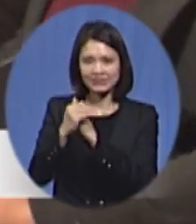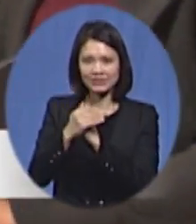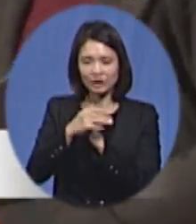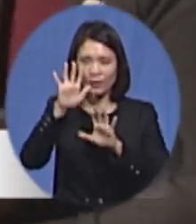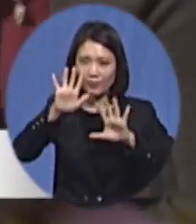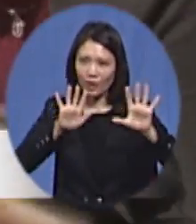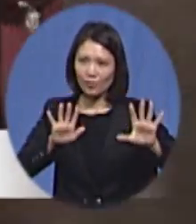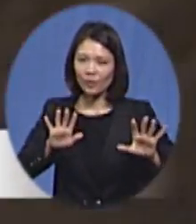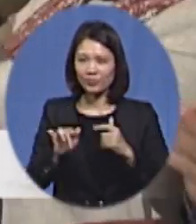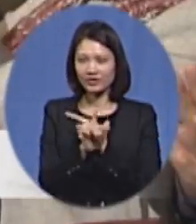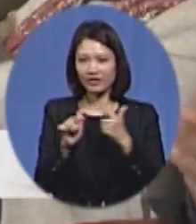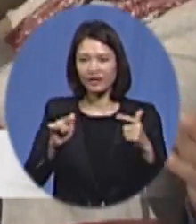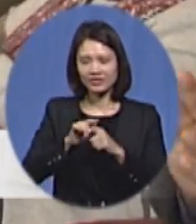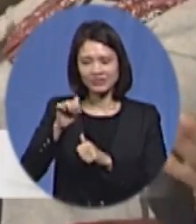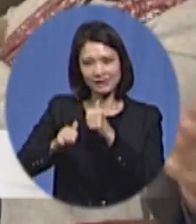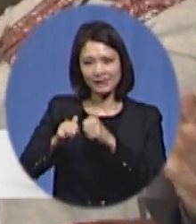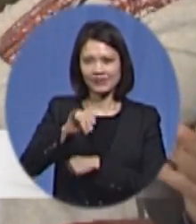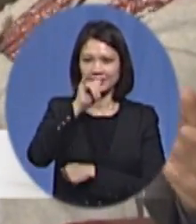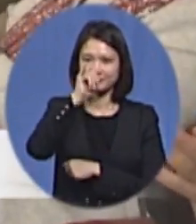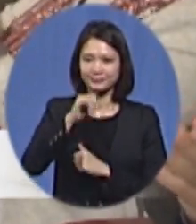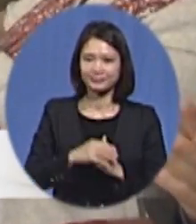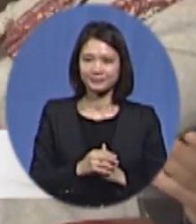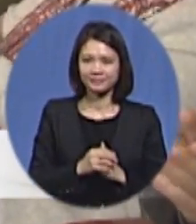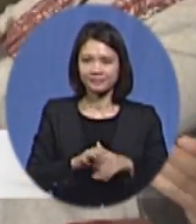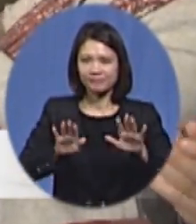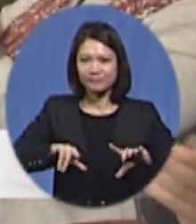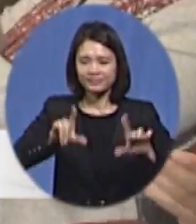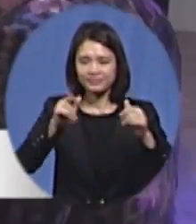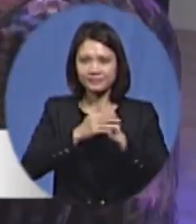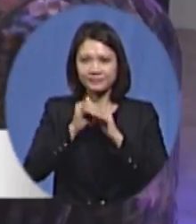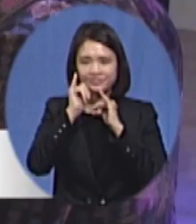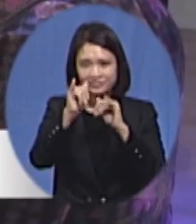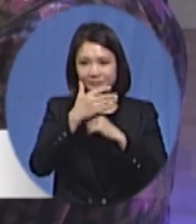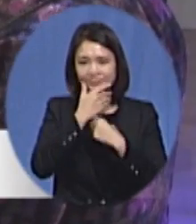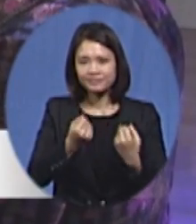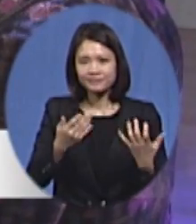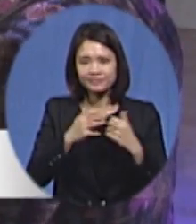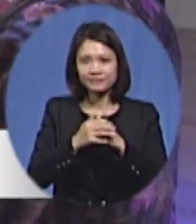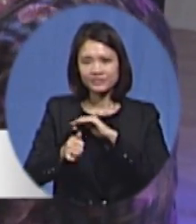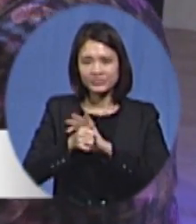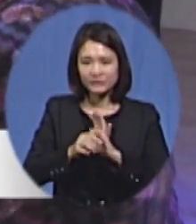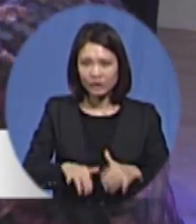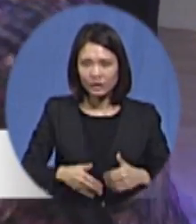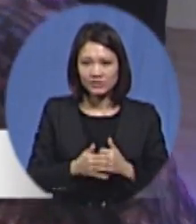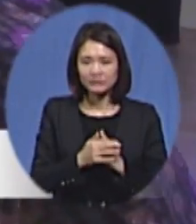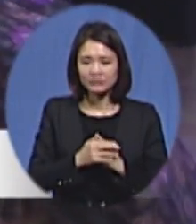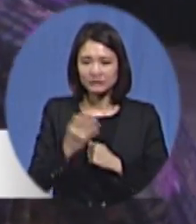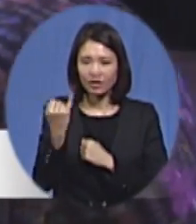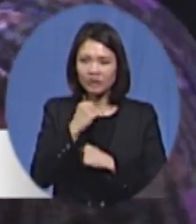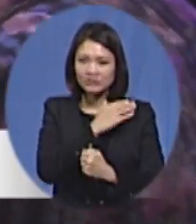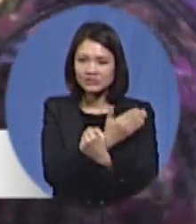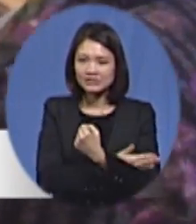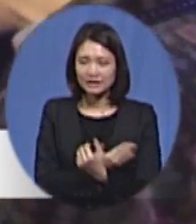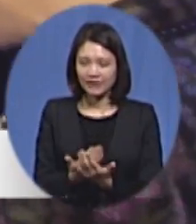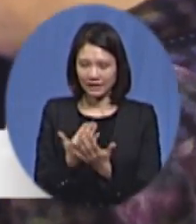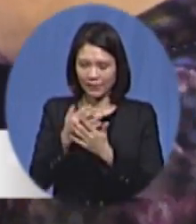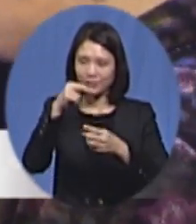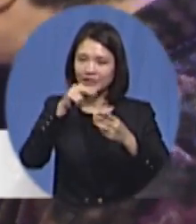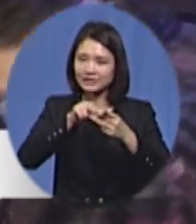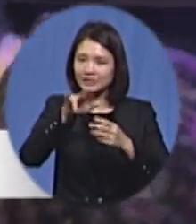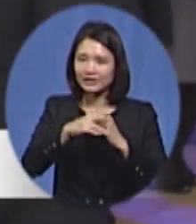등 다채로운 행사가 진행됐습니다. 이날 시상식에서는 경상남도 여성능력개발센터